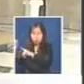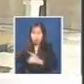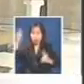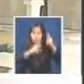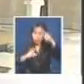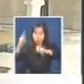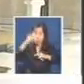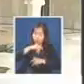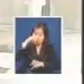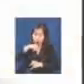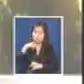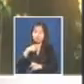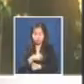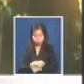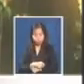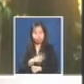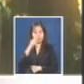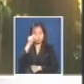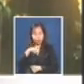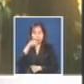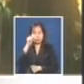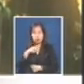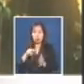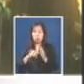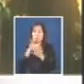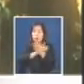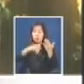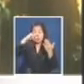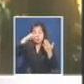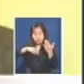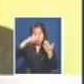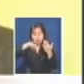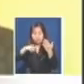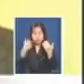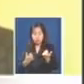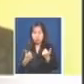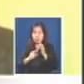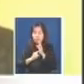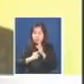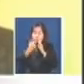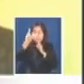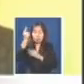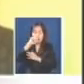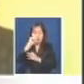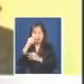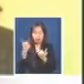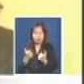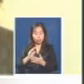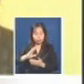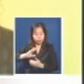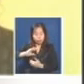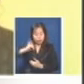ไทยแน่นขนาดใช่ไหม ครับใช่ค่ะก็ถือว่าประเทศไทยวันนี้เราอยู่ในเรียกว่าสถานการณ์ที่ดีนะค